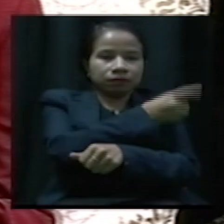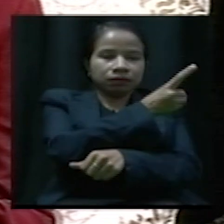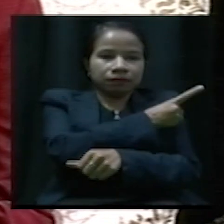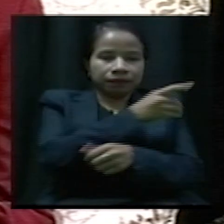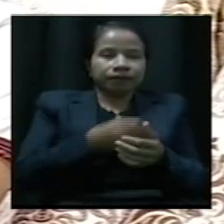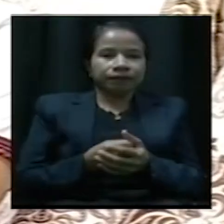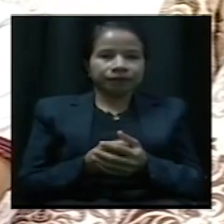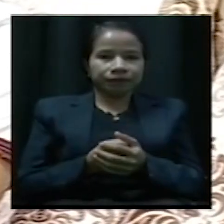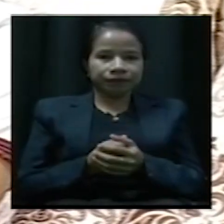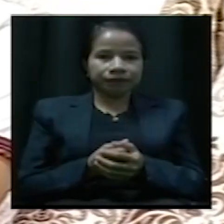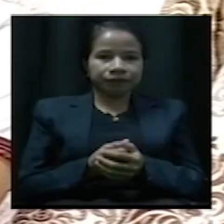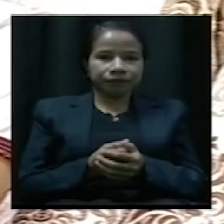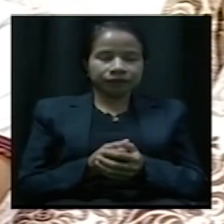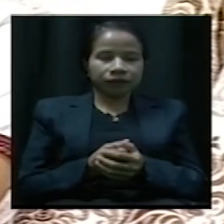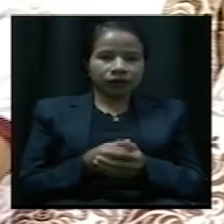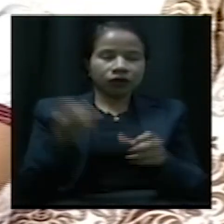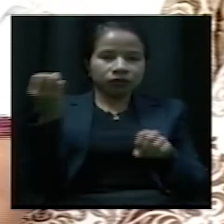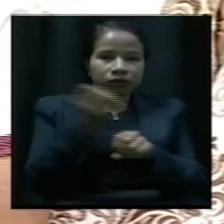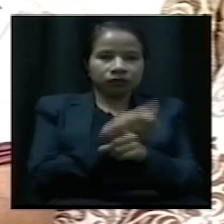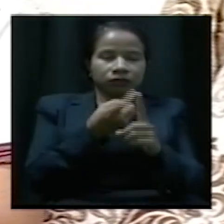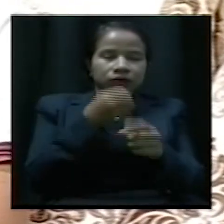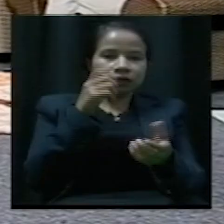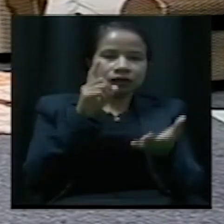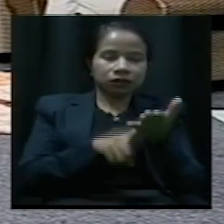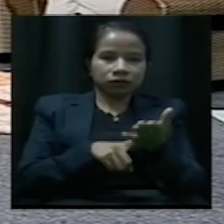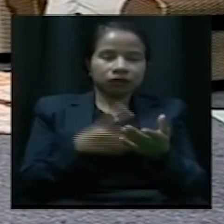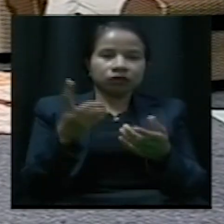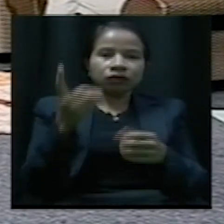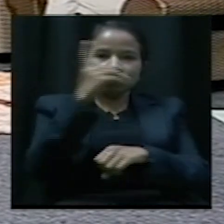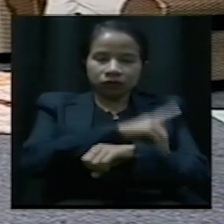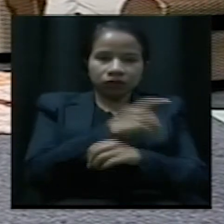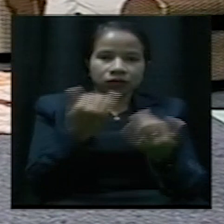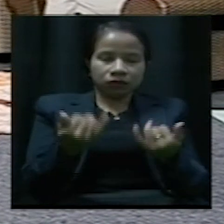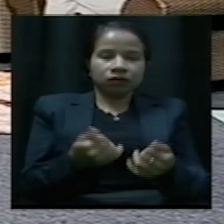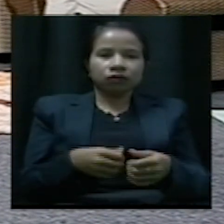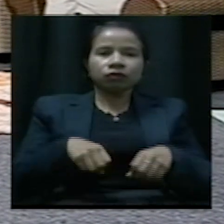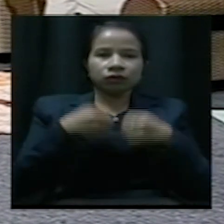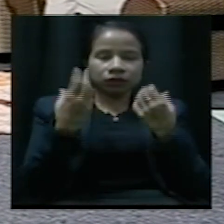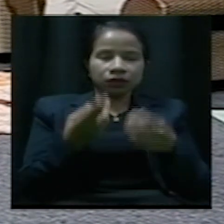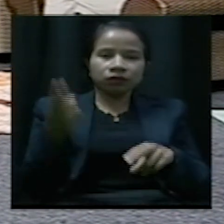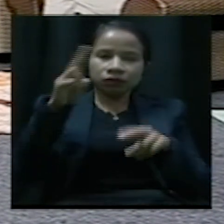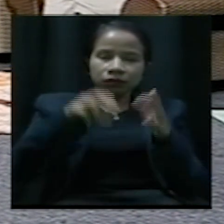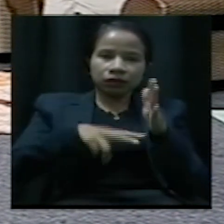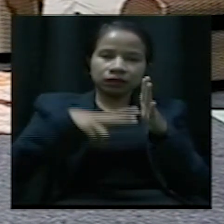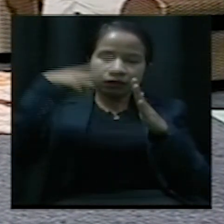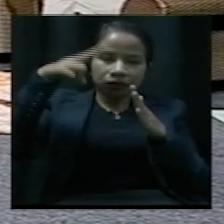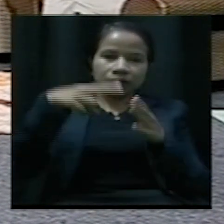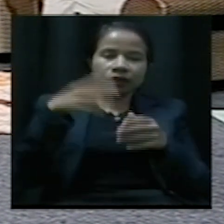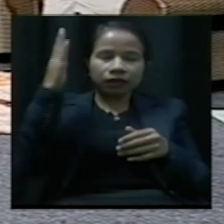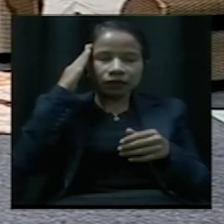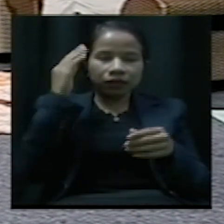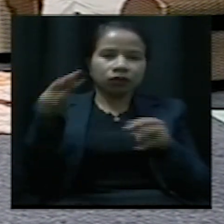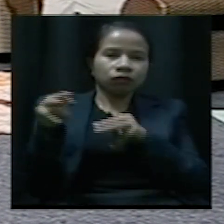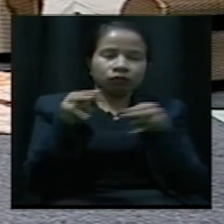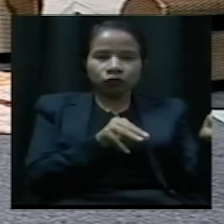Diak. Lorong Diak. Sing, objetivo si diskusang ohing lorong nian, maka oin sa itah sa konyesimento no muda